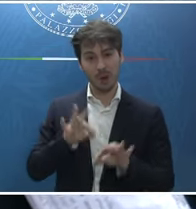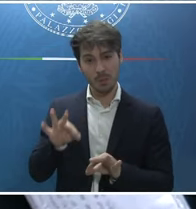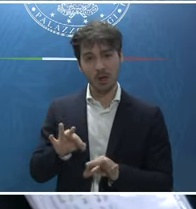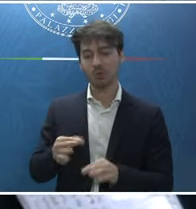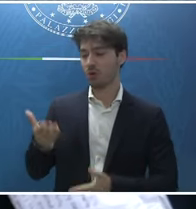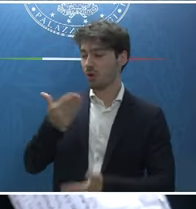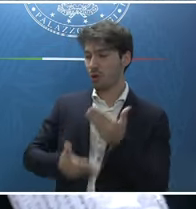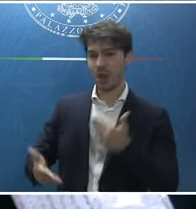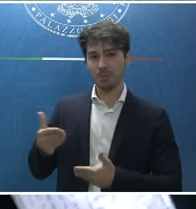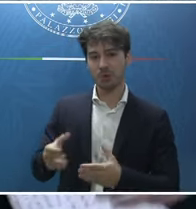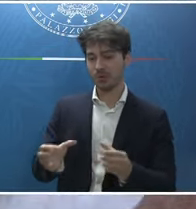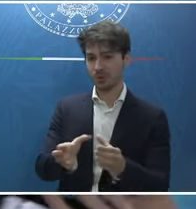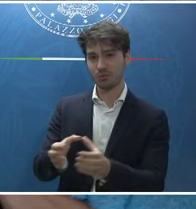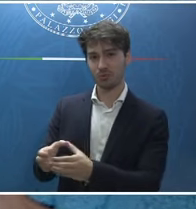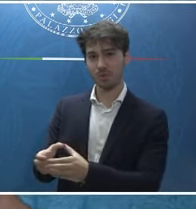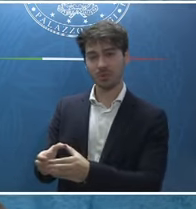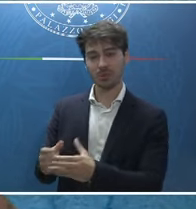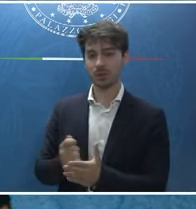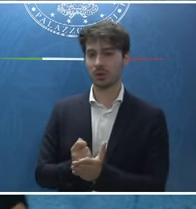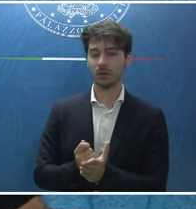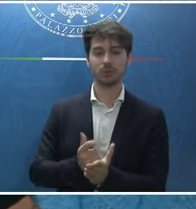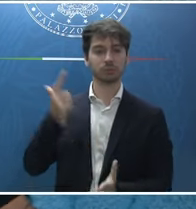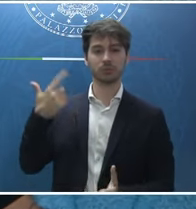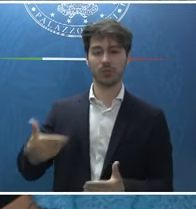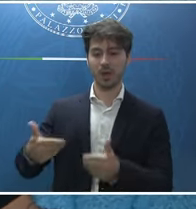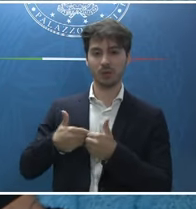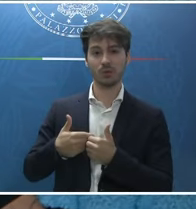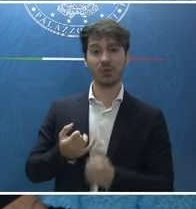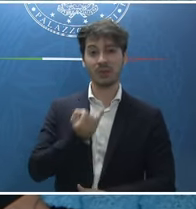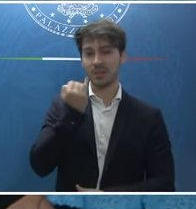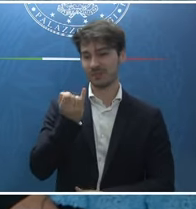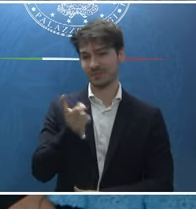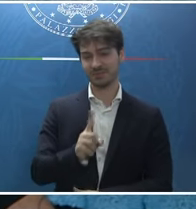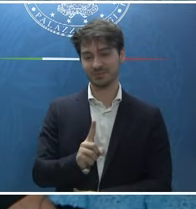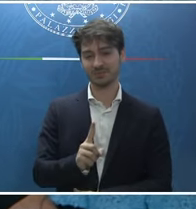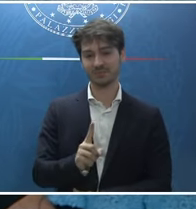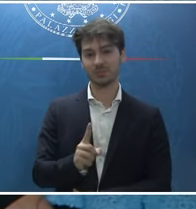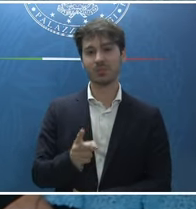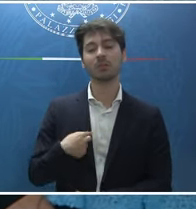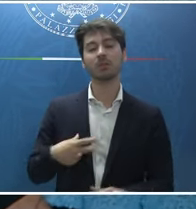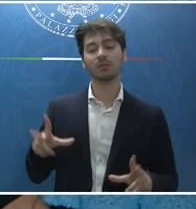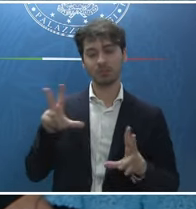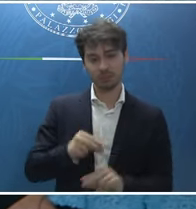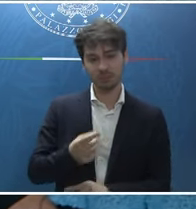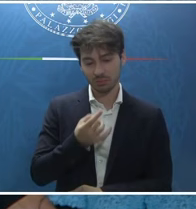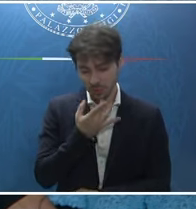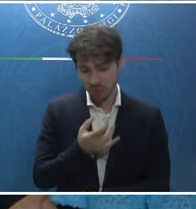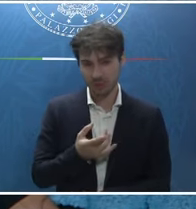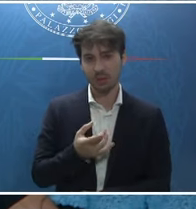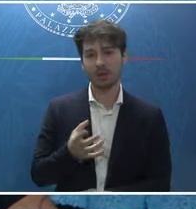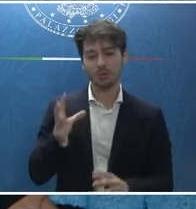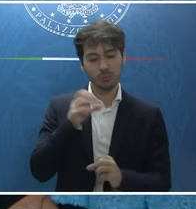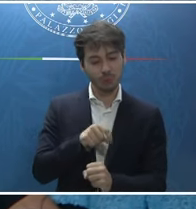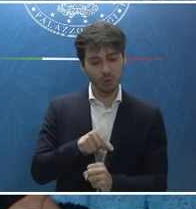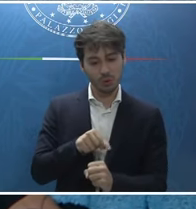altri ragazzi dei gruppi è stato fondamentale. Non è stato facile. Ho avuto una ricaduta, un momento buio che è diventato il mio